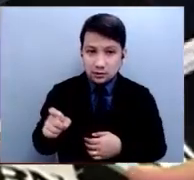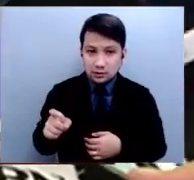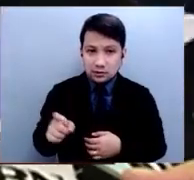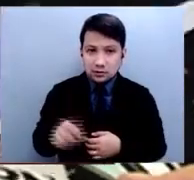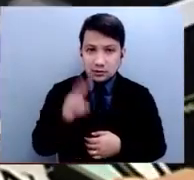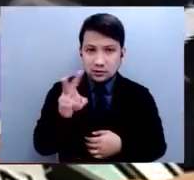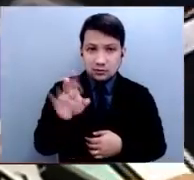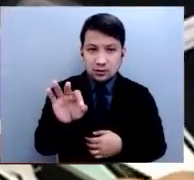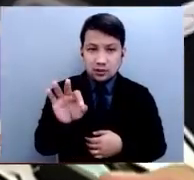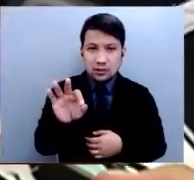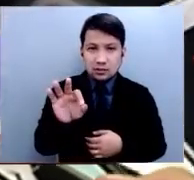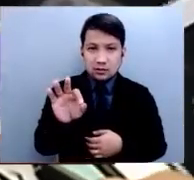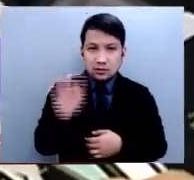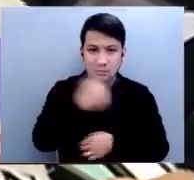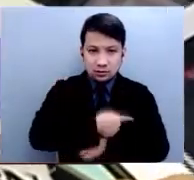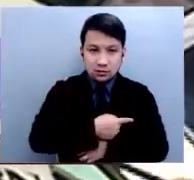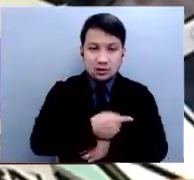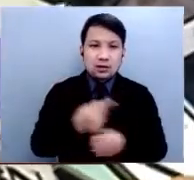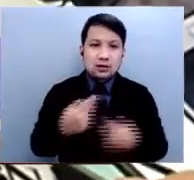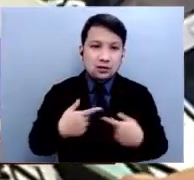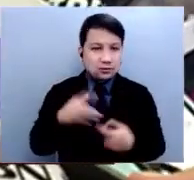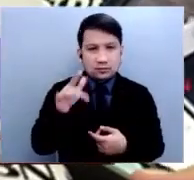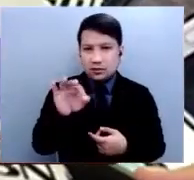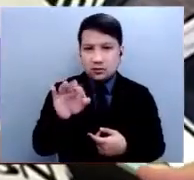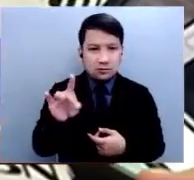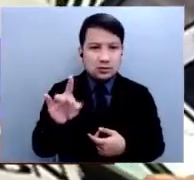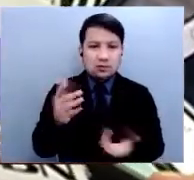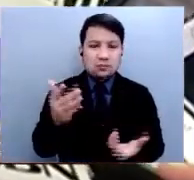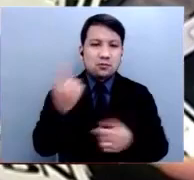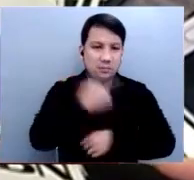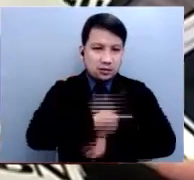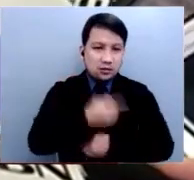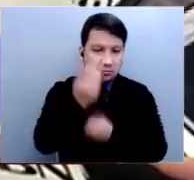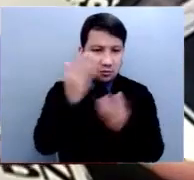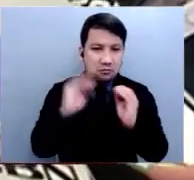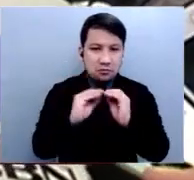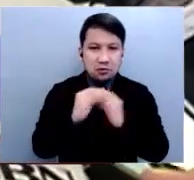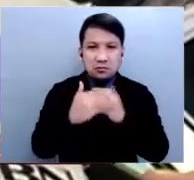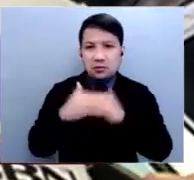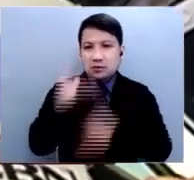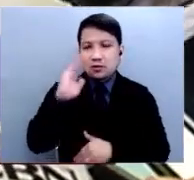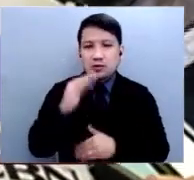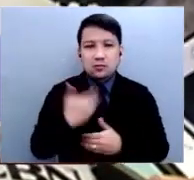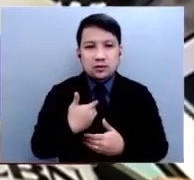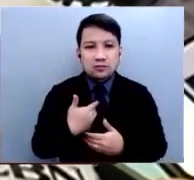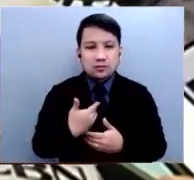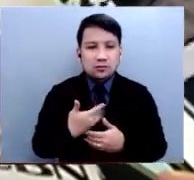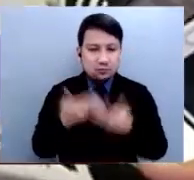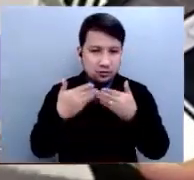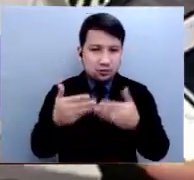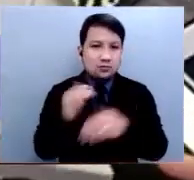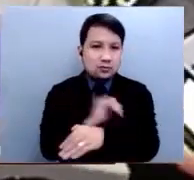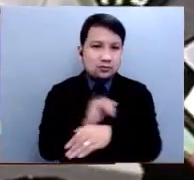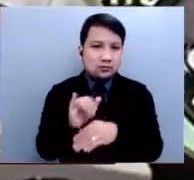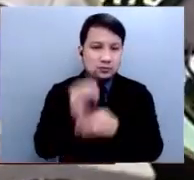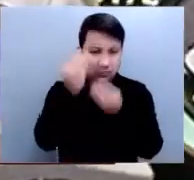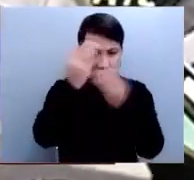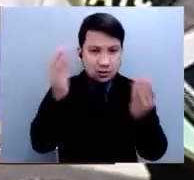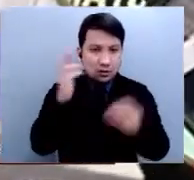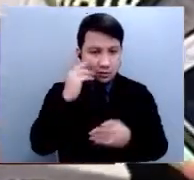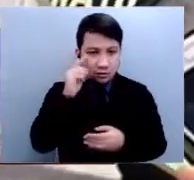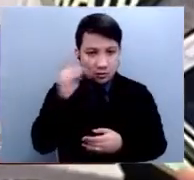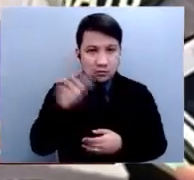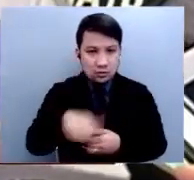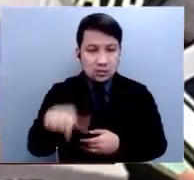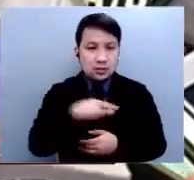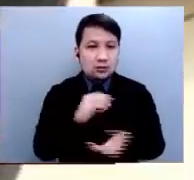days, I guess. 78, 79 days, more or less. So magsisikap pa rin ako, Ormel. Magsisikap pa rin kami ni Doc